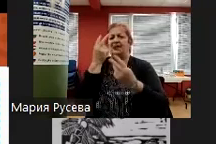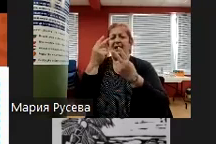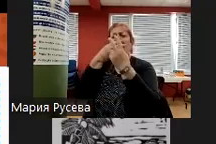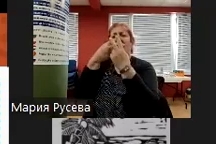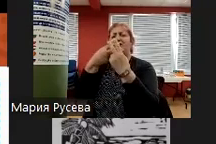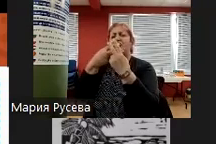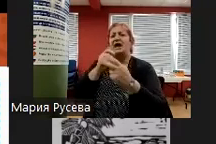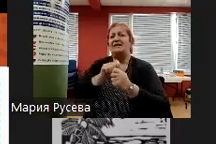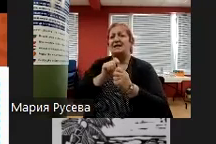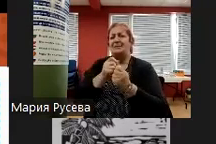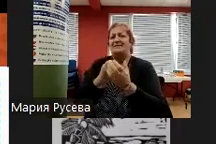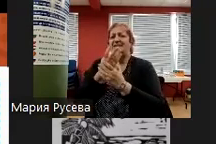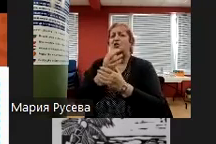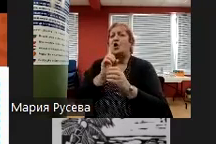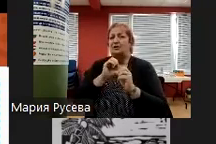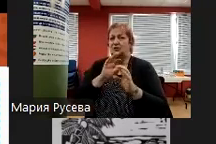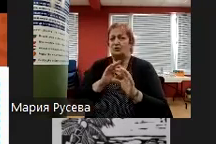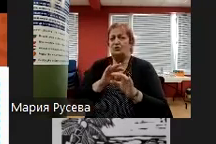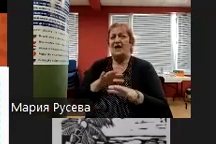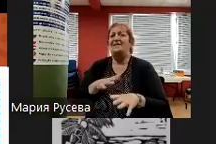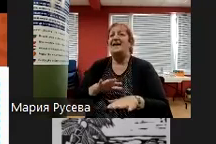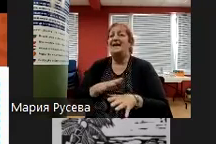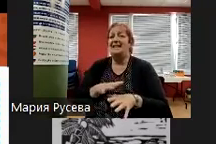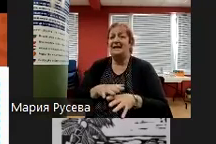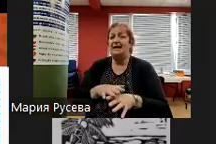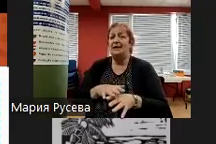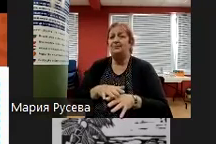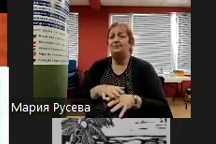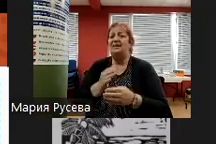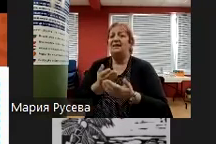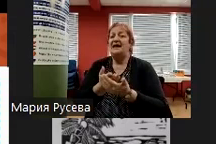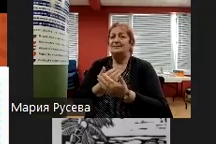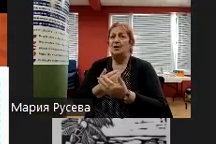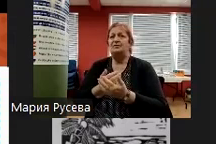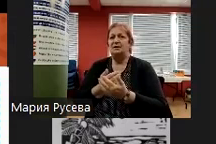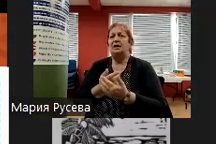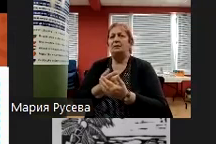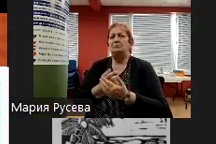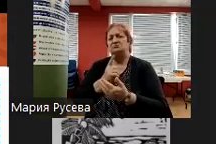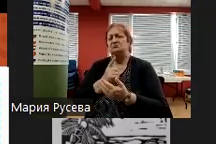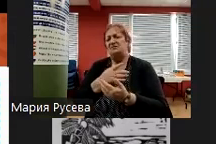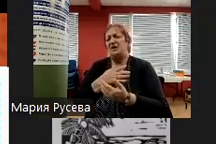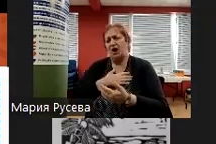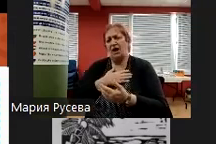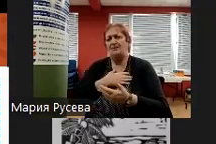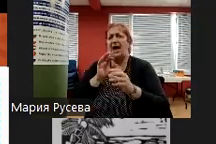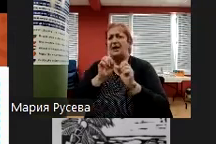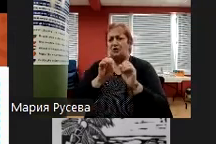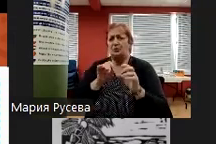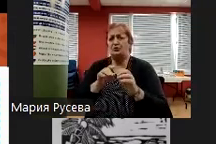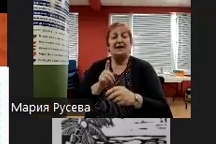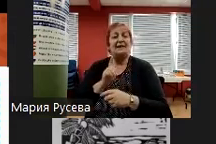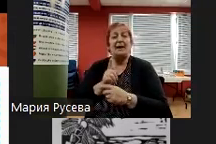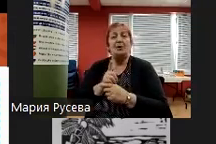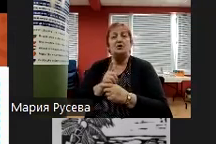нови съобщения или да използвате вече съществуващи. Можете